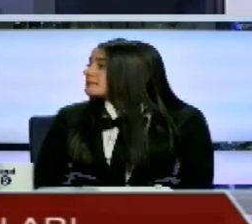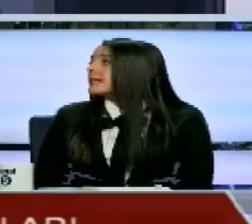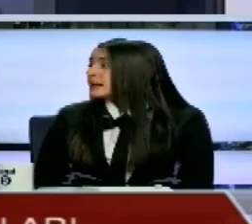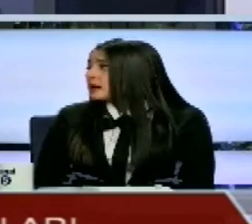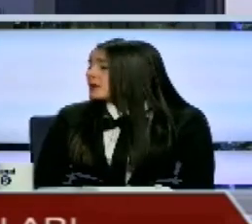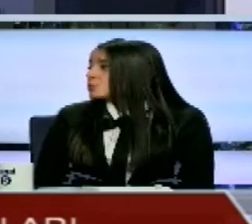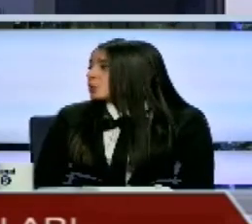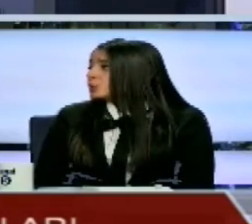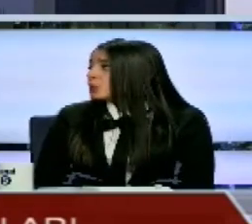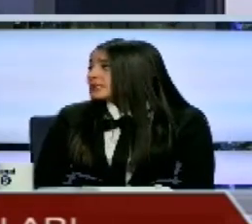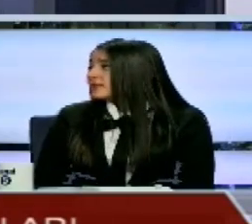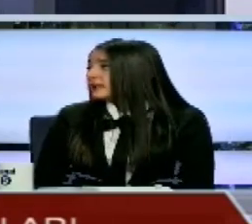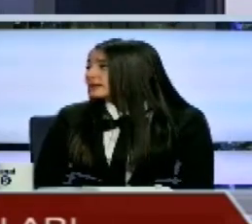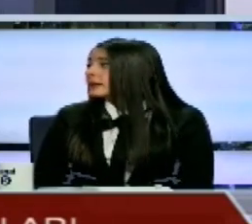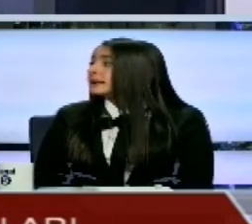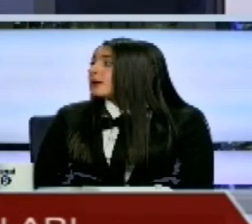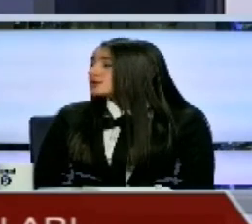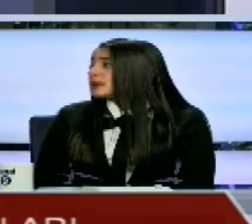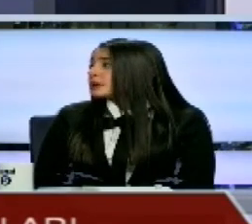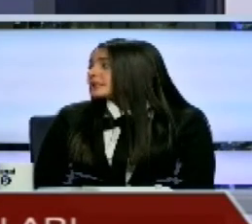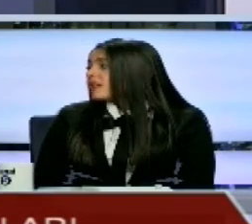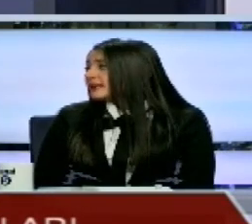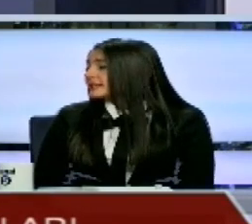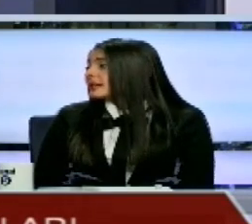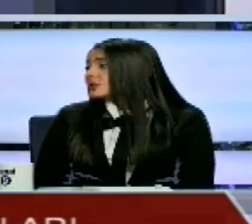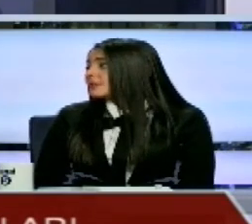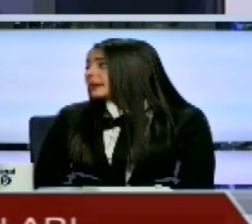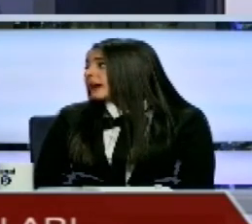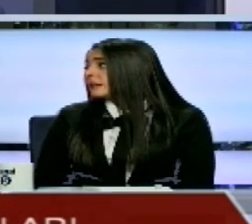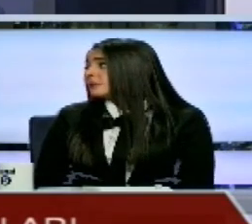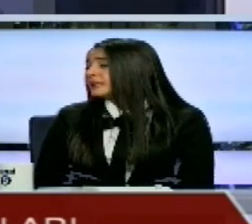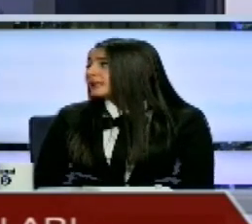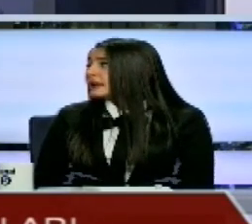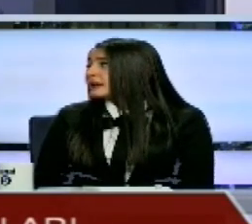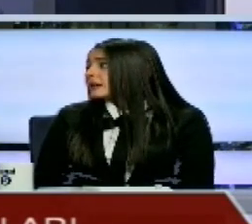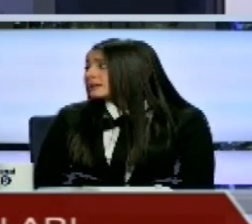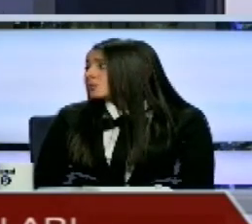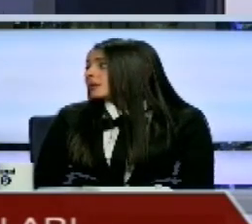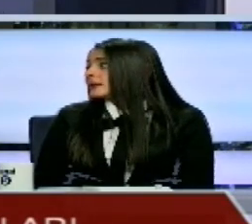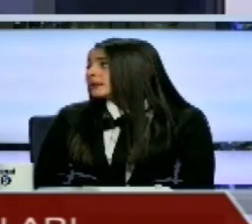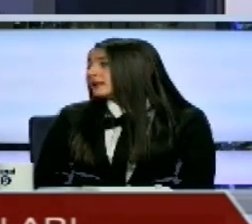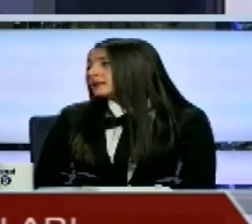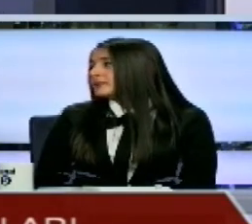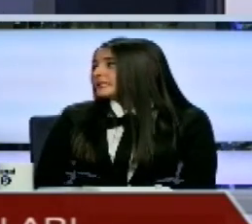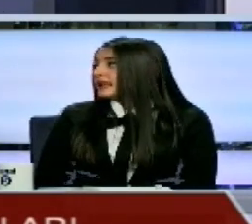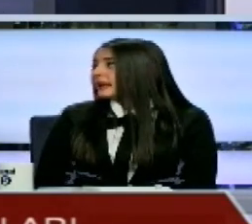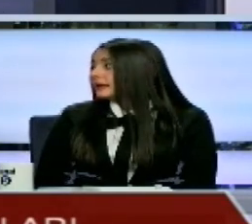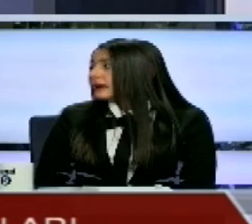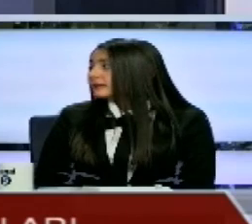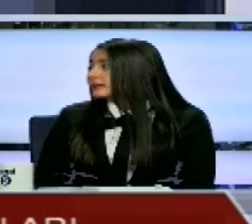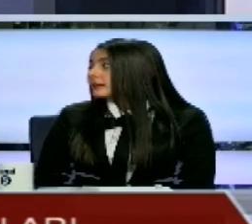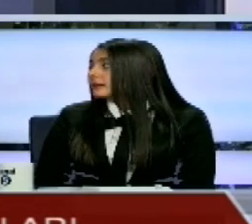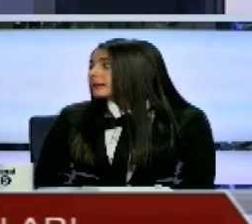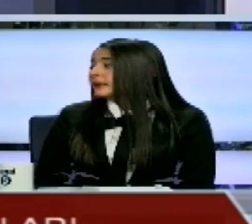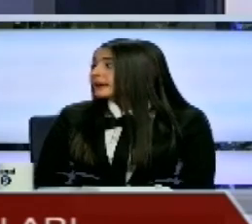hastalarının bile yararlanmış olduğu ÖTV'den, yani özel tüketim vergisinden işitme engelli bireyler yararlanamıyorlar. Hani biz de